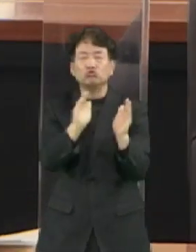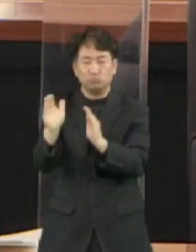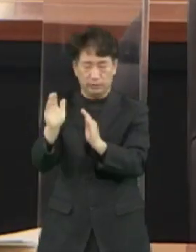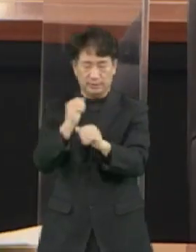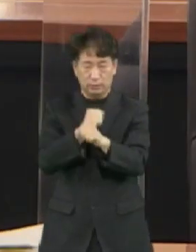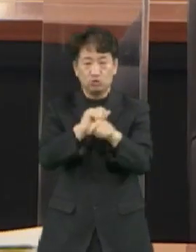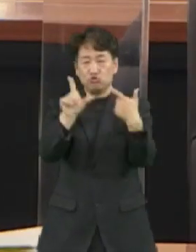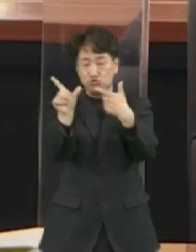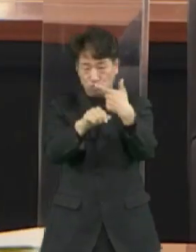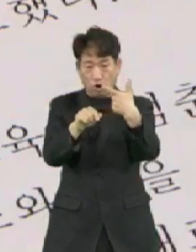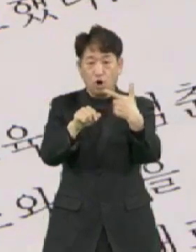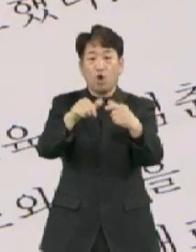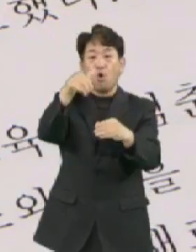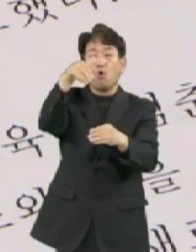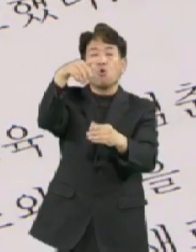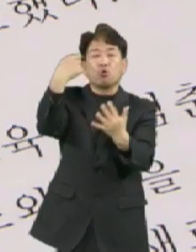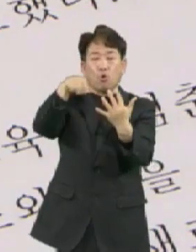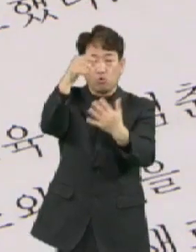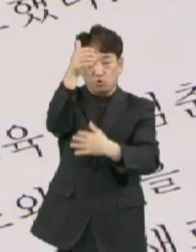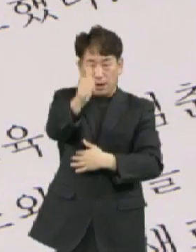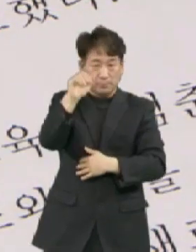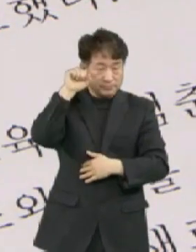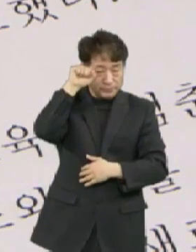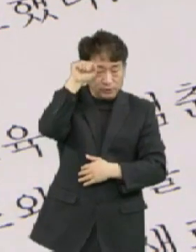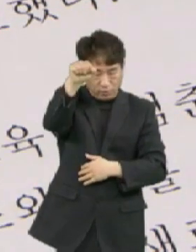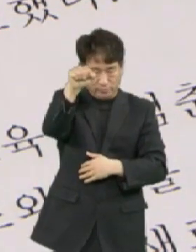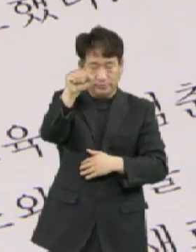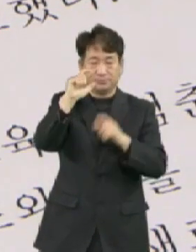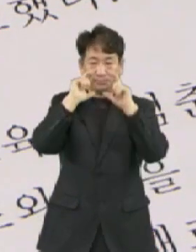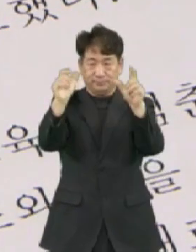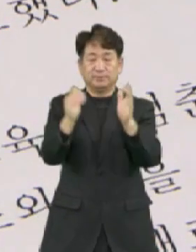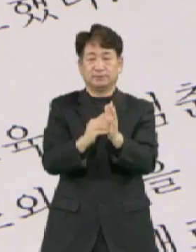2월 교육감 선거도 전 회사를 에둘러 표현했습니다